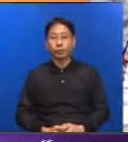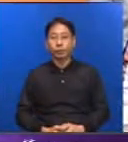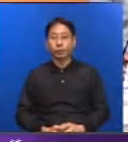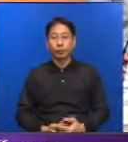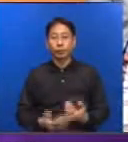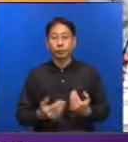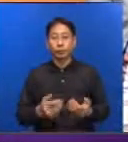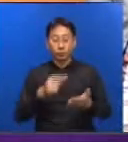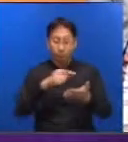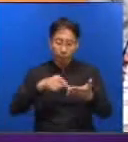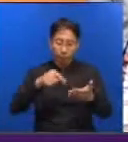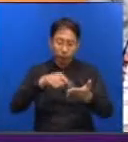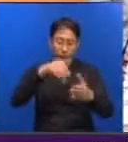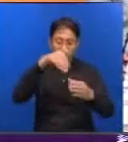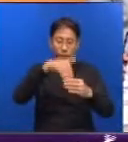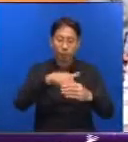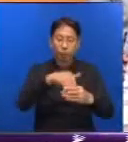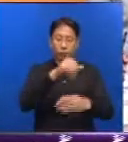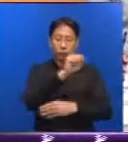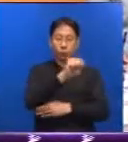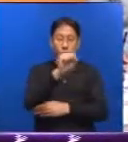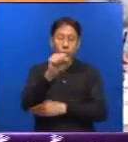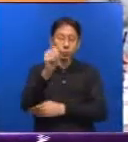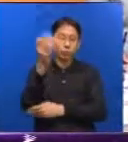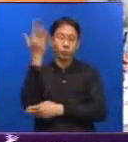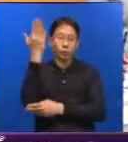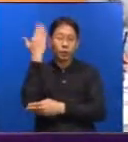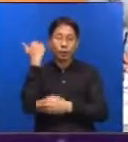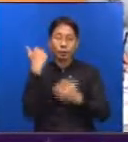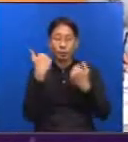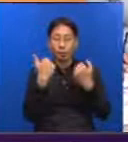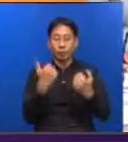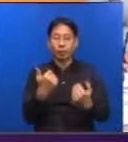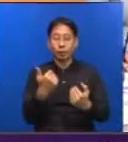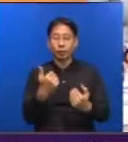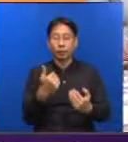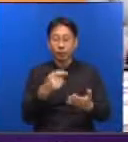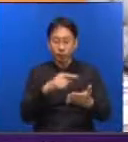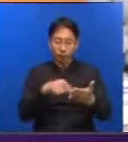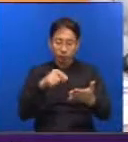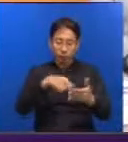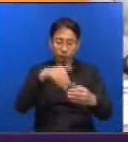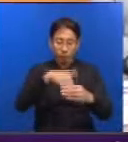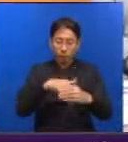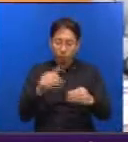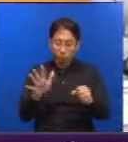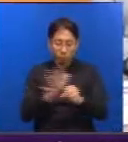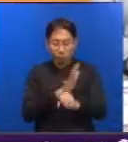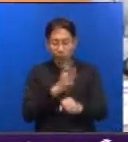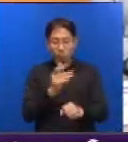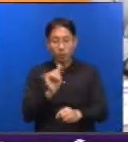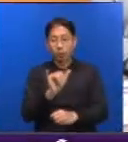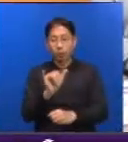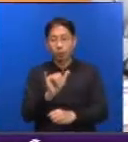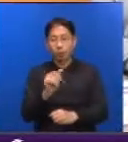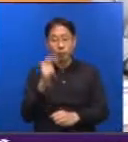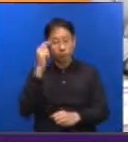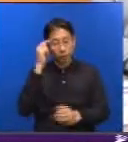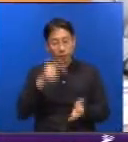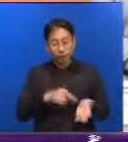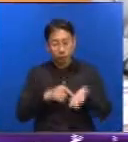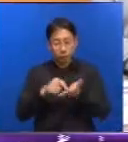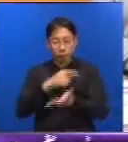ส่นการเลอกตั้งทั่วไป สอ ๆ ที่ผ่านมา ที่ยมบางพื้นที่ที่การเลอกตั้งนั้ ymhggggmmmmgmgm